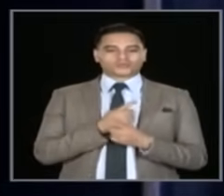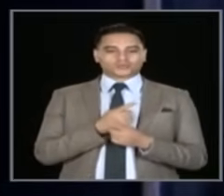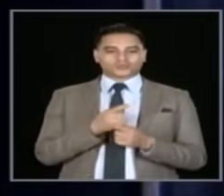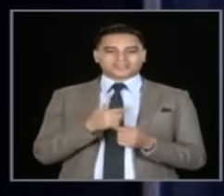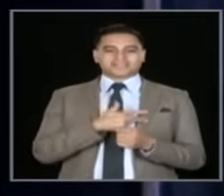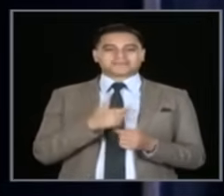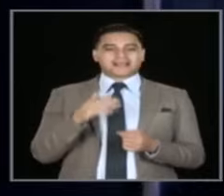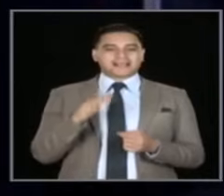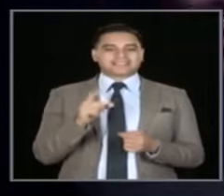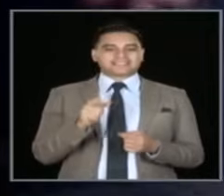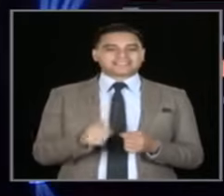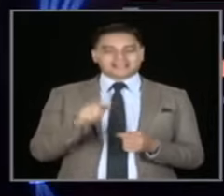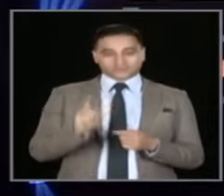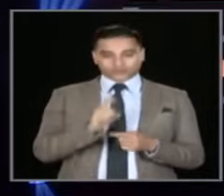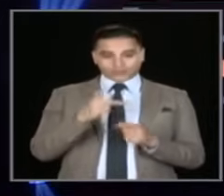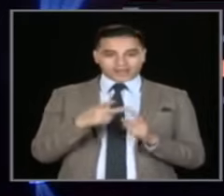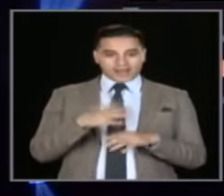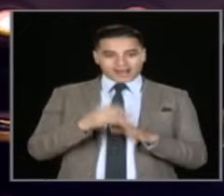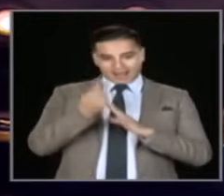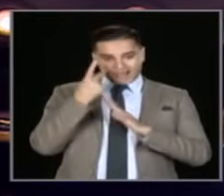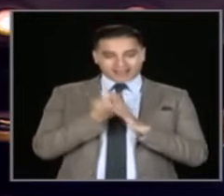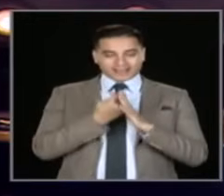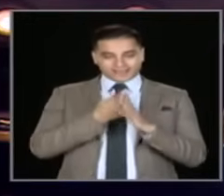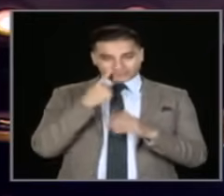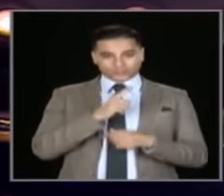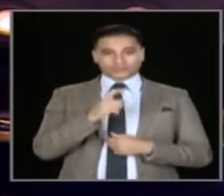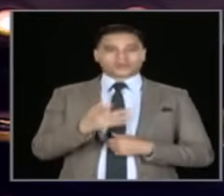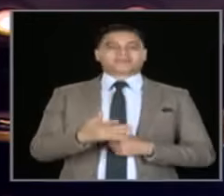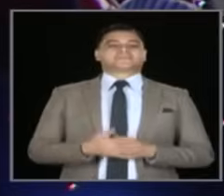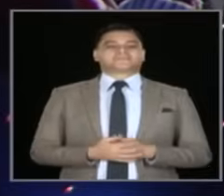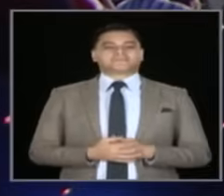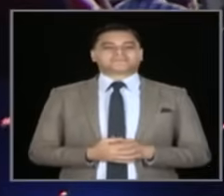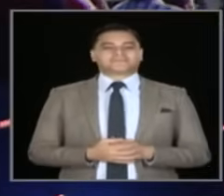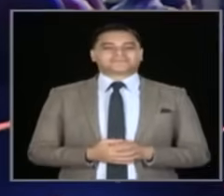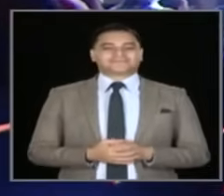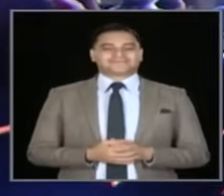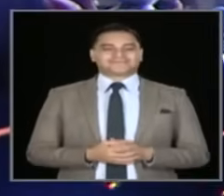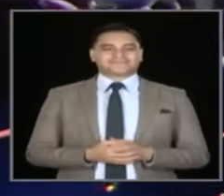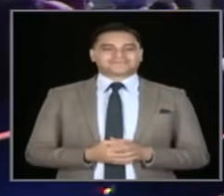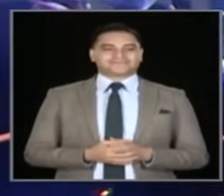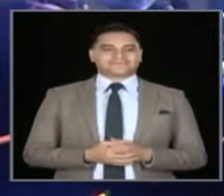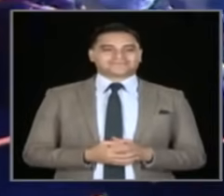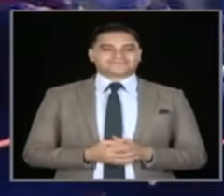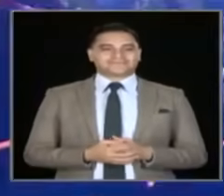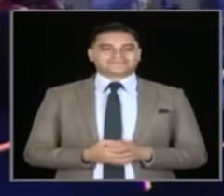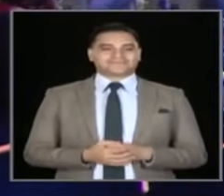أدب، سؤال في الأدب. تمام، أدب، والسؤال هو